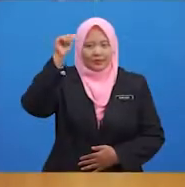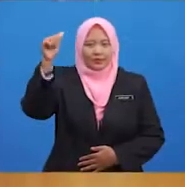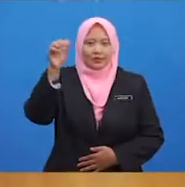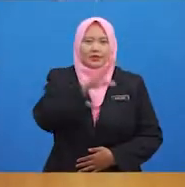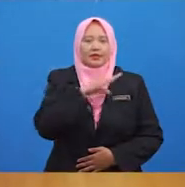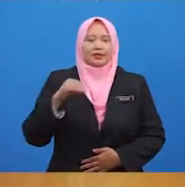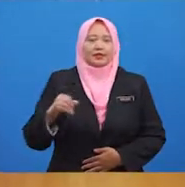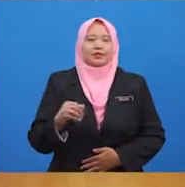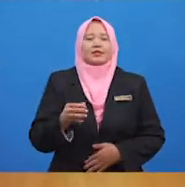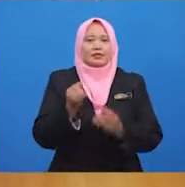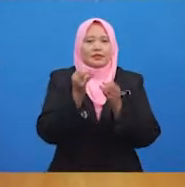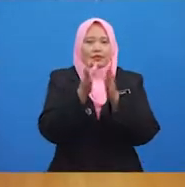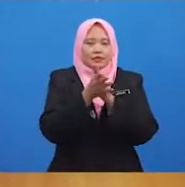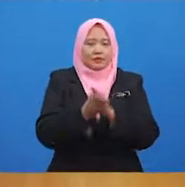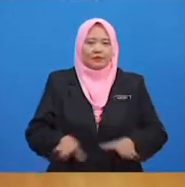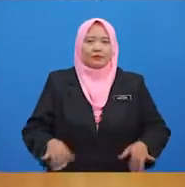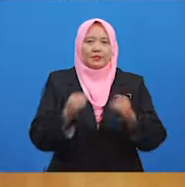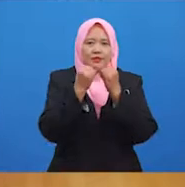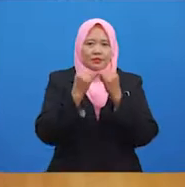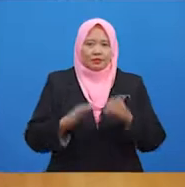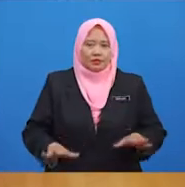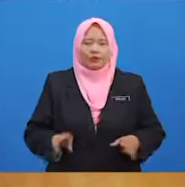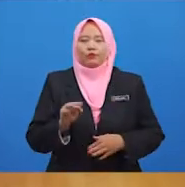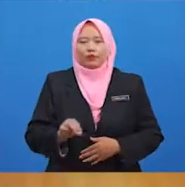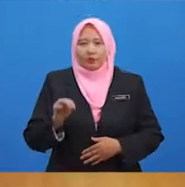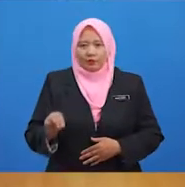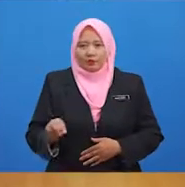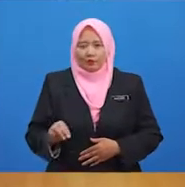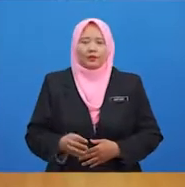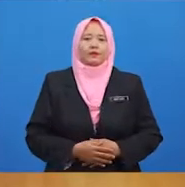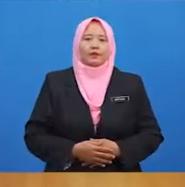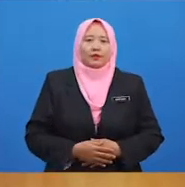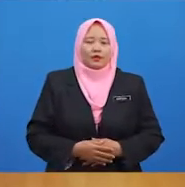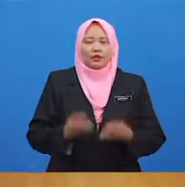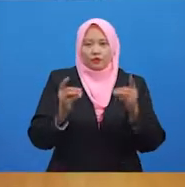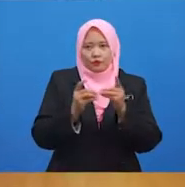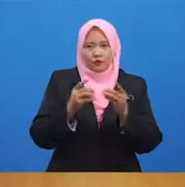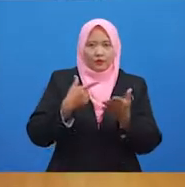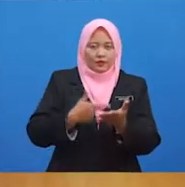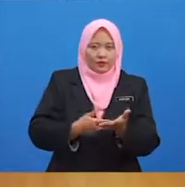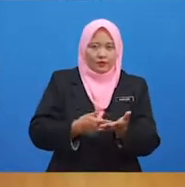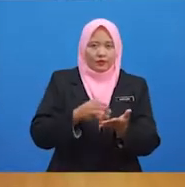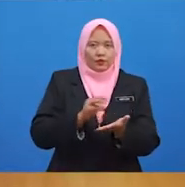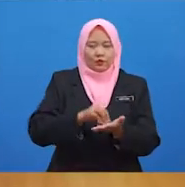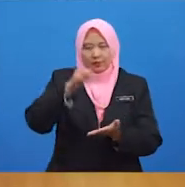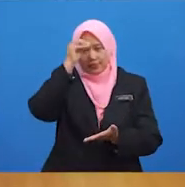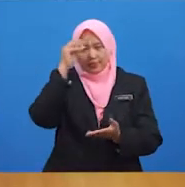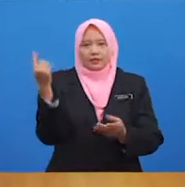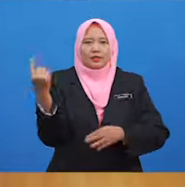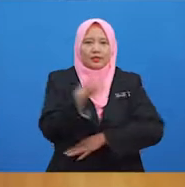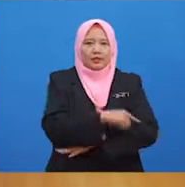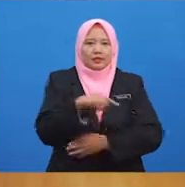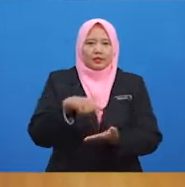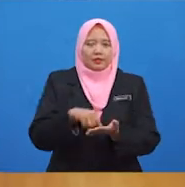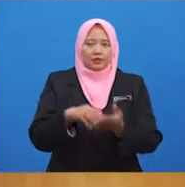Assalamualaikum dan selamat sejahtera murid-murid. Bertemu lagi dalam sesi pembelajaran hari ini bersama saya, Cikgu